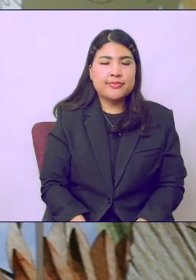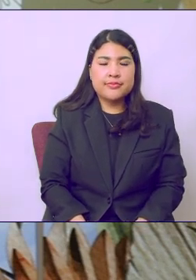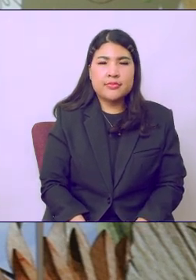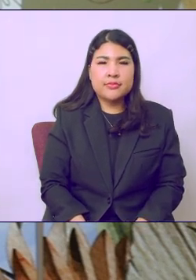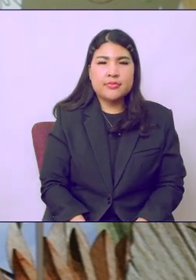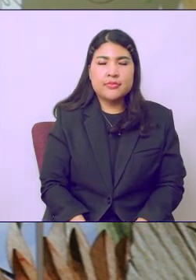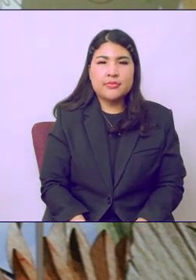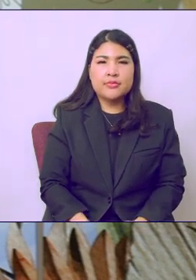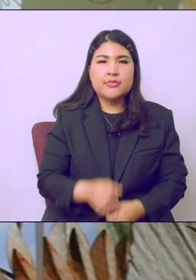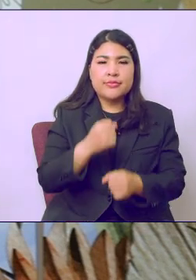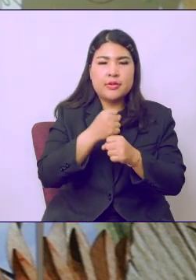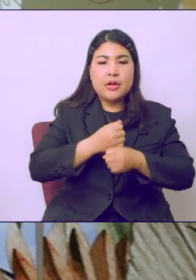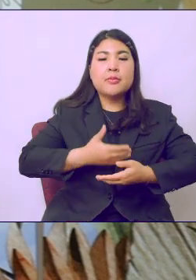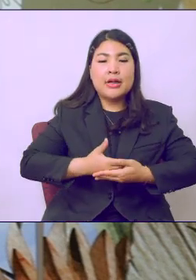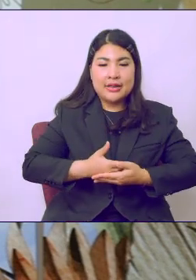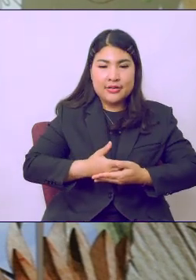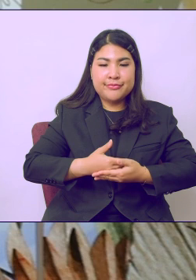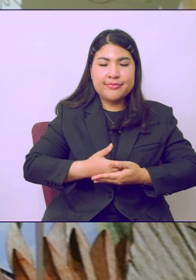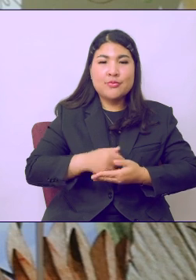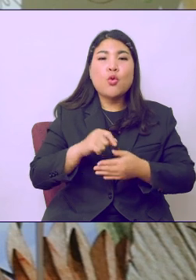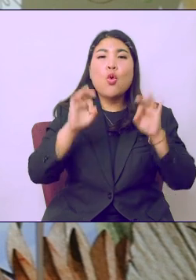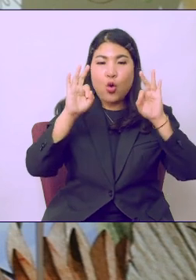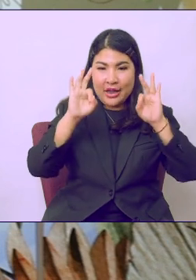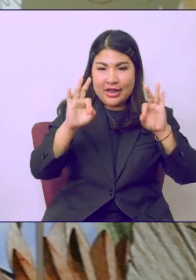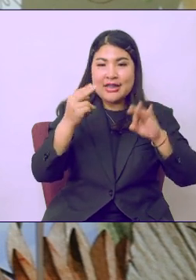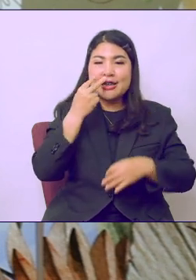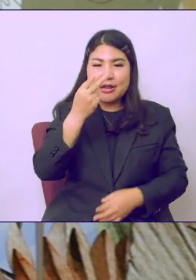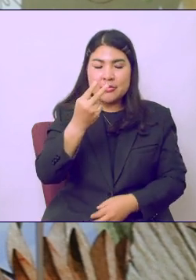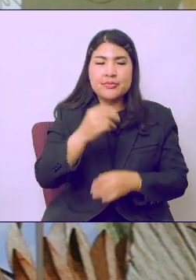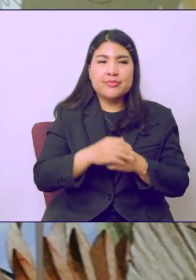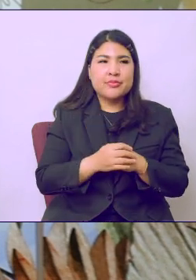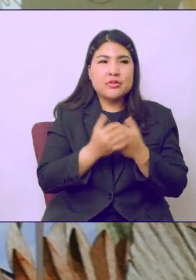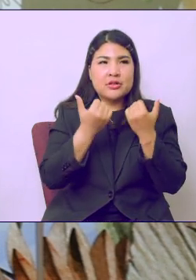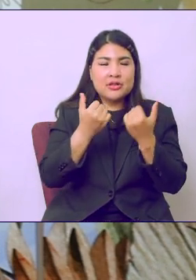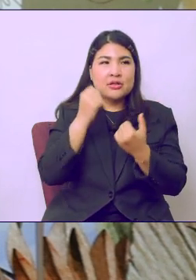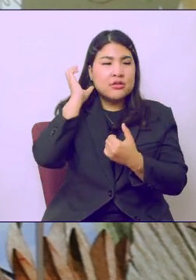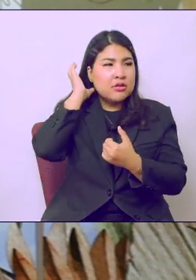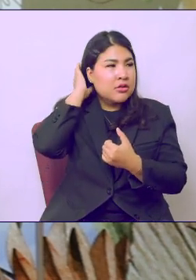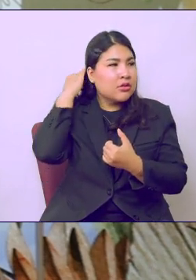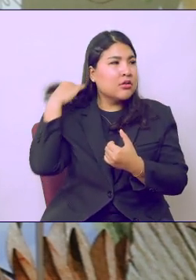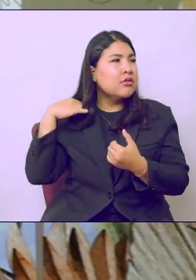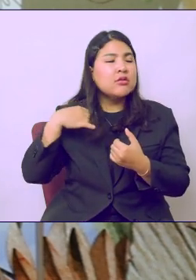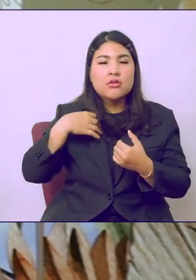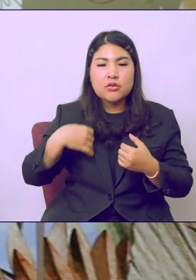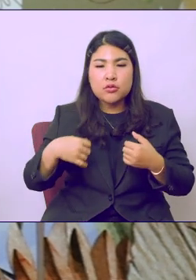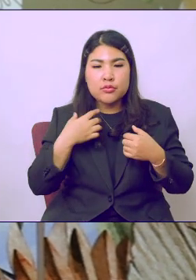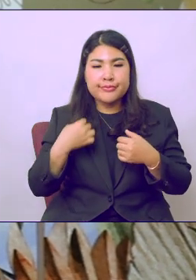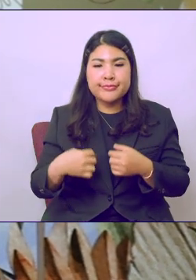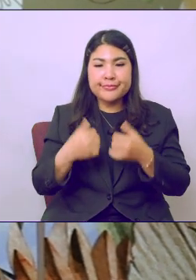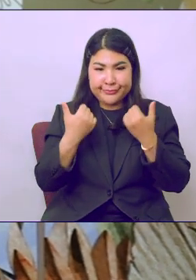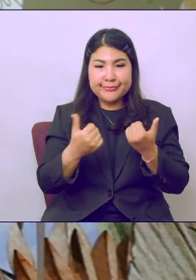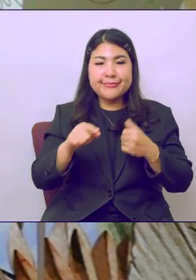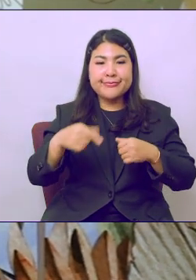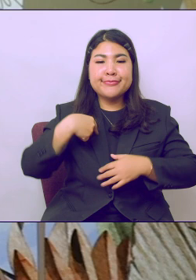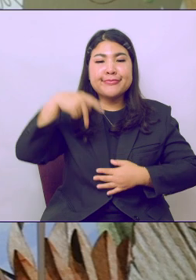ครับอ่ะโอเคครับเดี๋ยวเรากลับเข้ามานะครับเดี๋ยวผมจะตอนนี้จะมีแขกรับเชิญของผมแล้วนะฮะแขกรับเชิญ